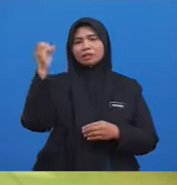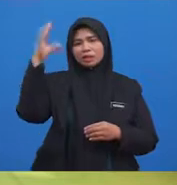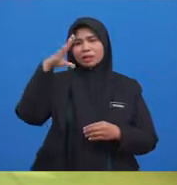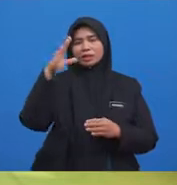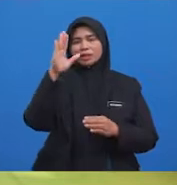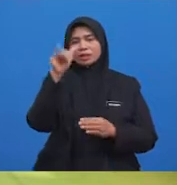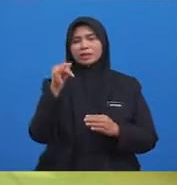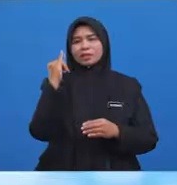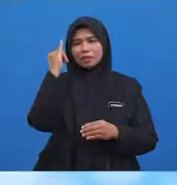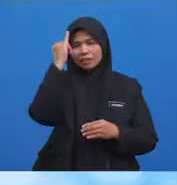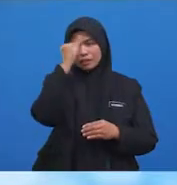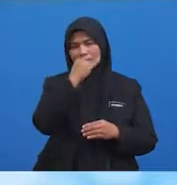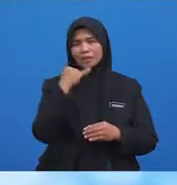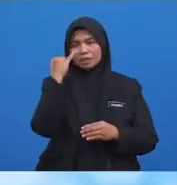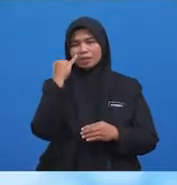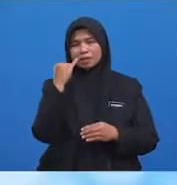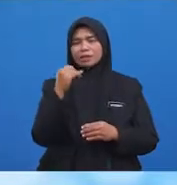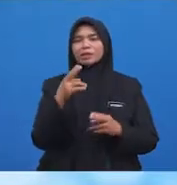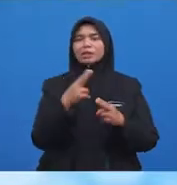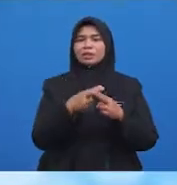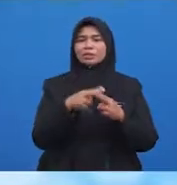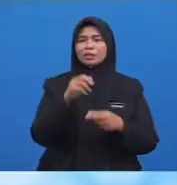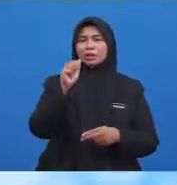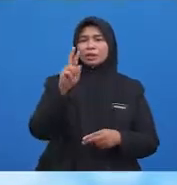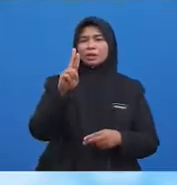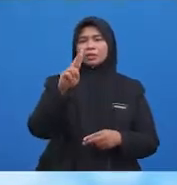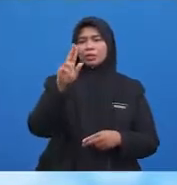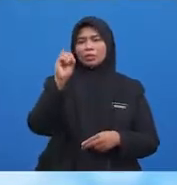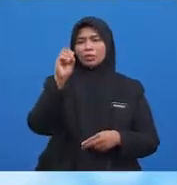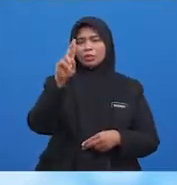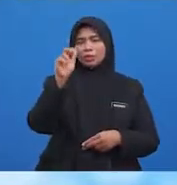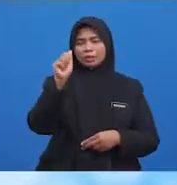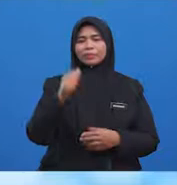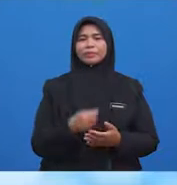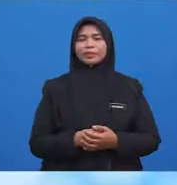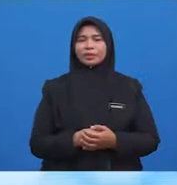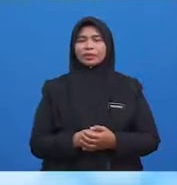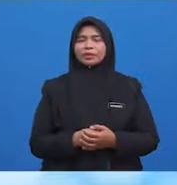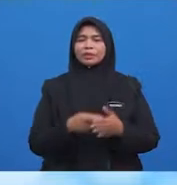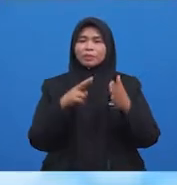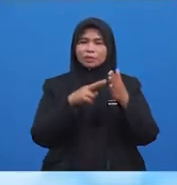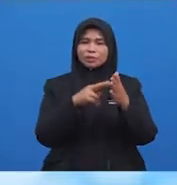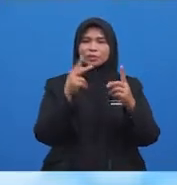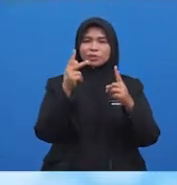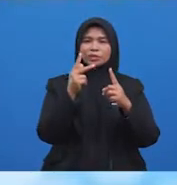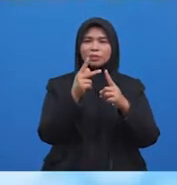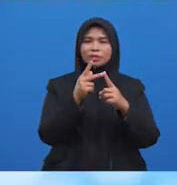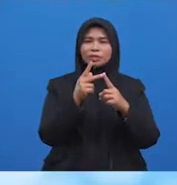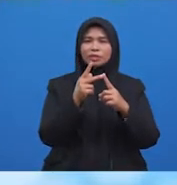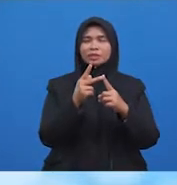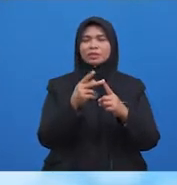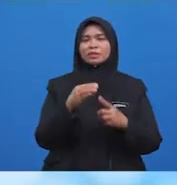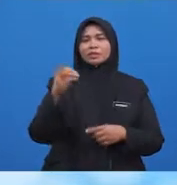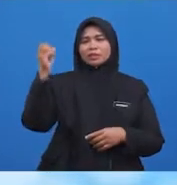dikenali sebagai Aurora Aurora merujuk kepada fenomena